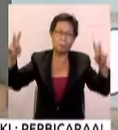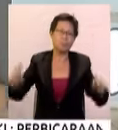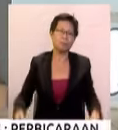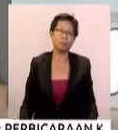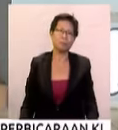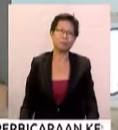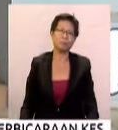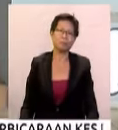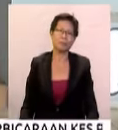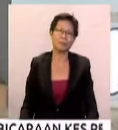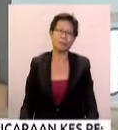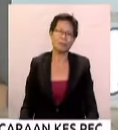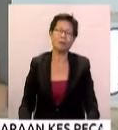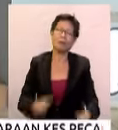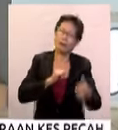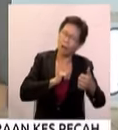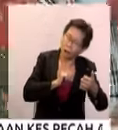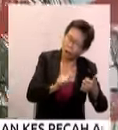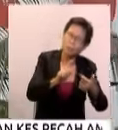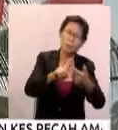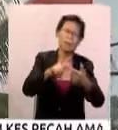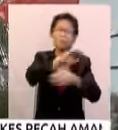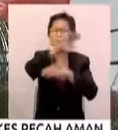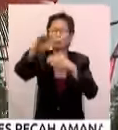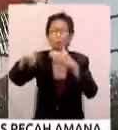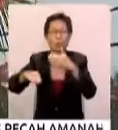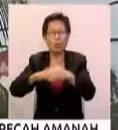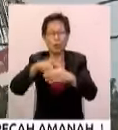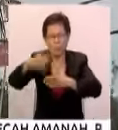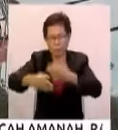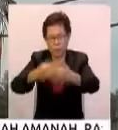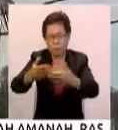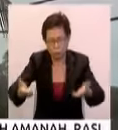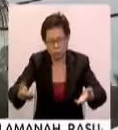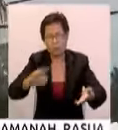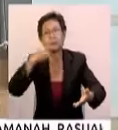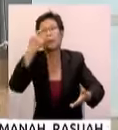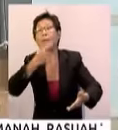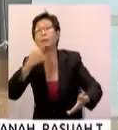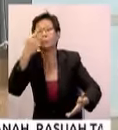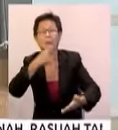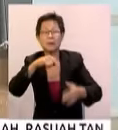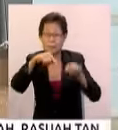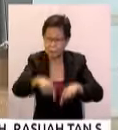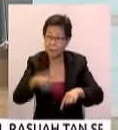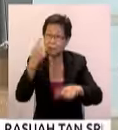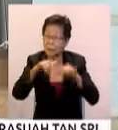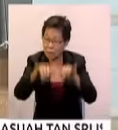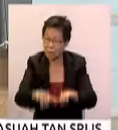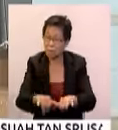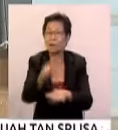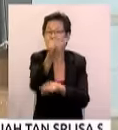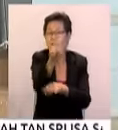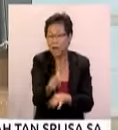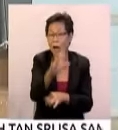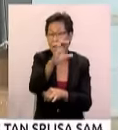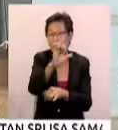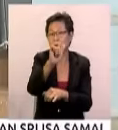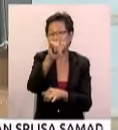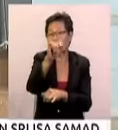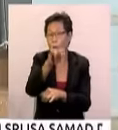dari segi agama semua kena maju di sini. Siapa yang di sini, calon yang sini, dia